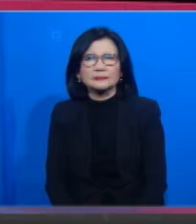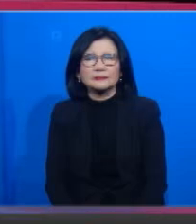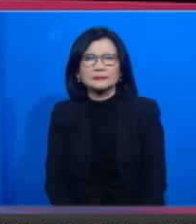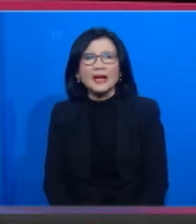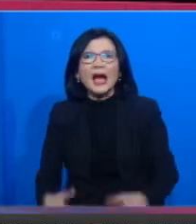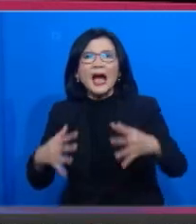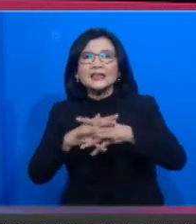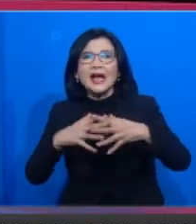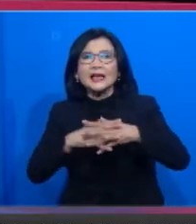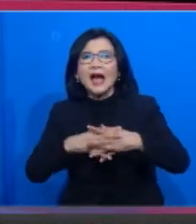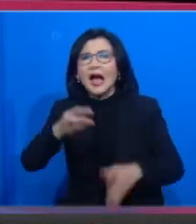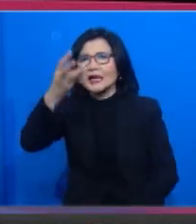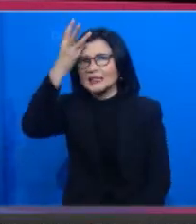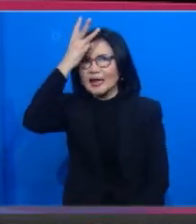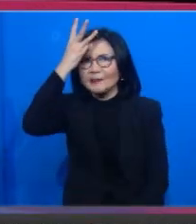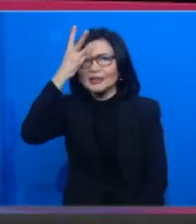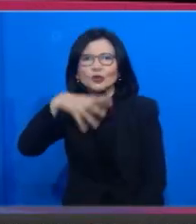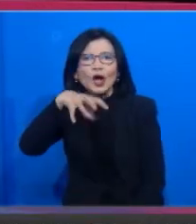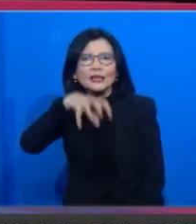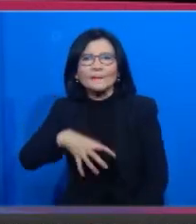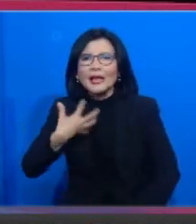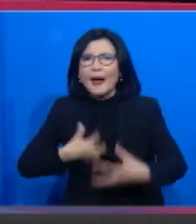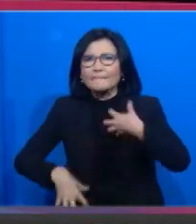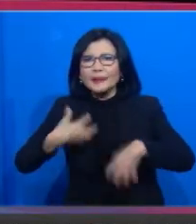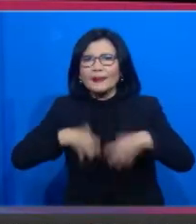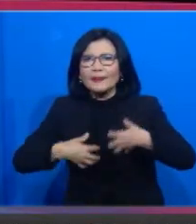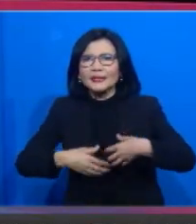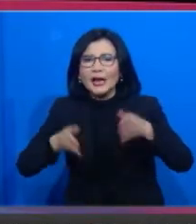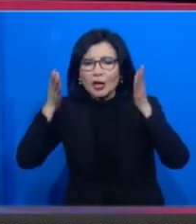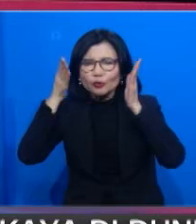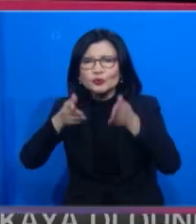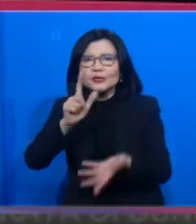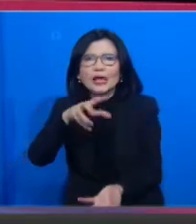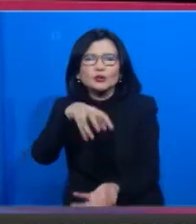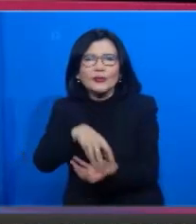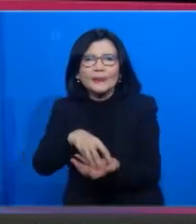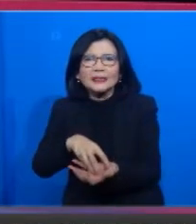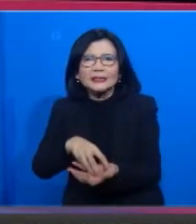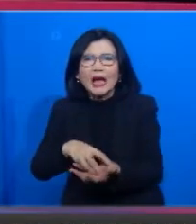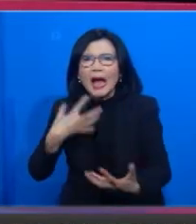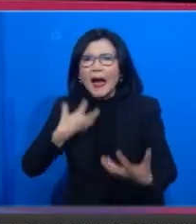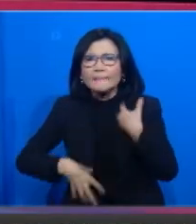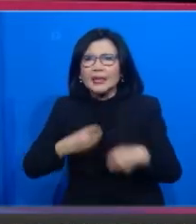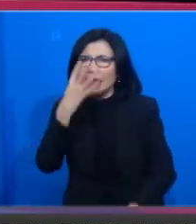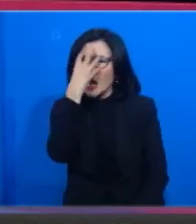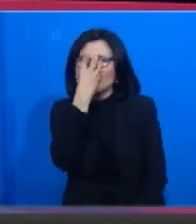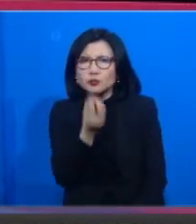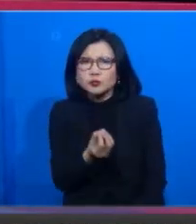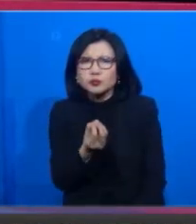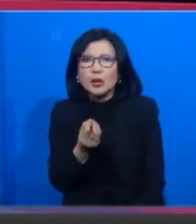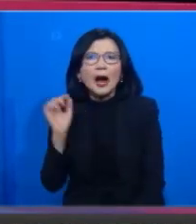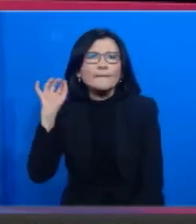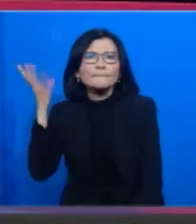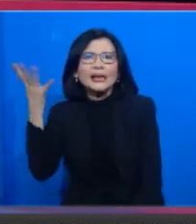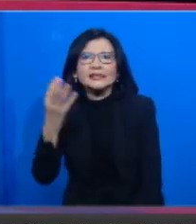Tanah Kalimantan dikenal sebagai surga bagi hewan endemik. Salah satunya adalah bekantan. Primata yang dikenal dengan warna bulu keemasan dan juga